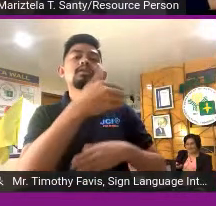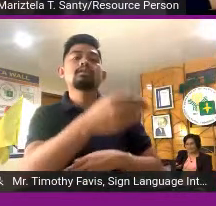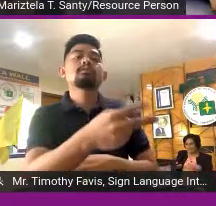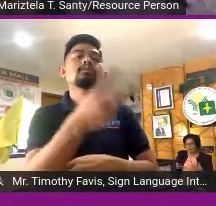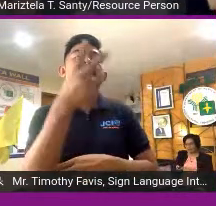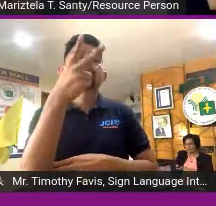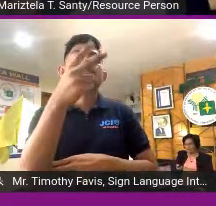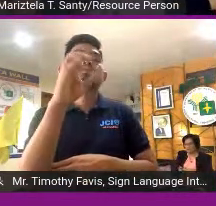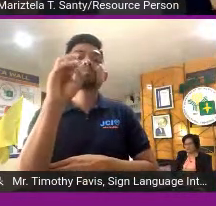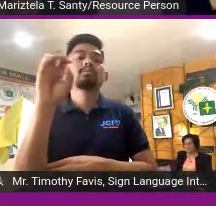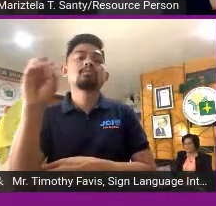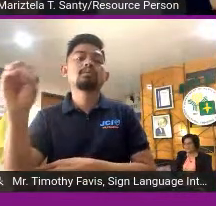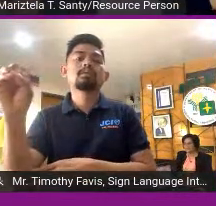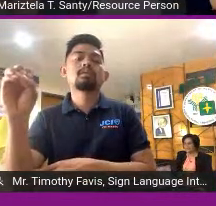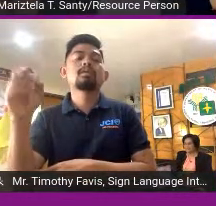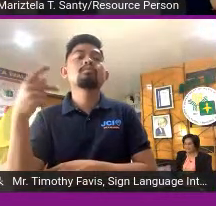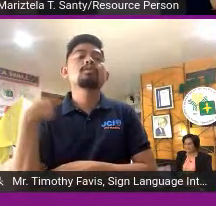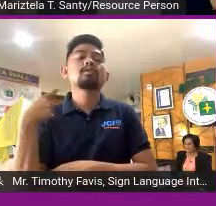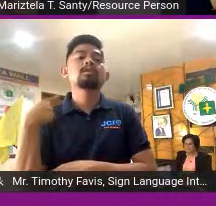the as IT users.